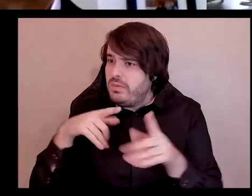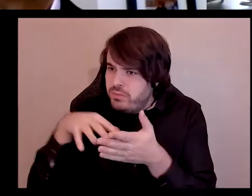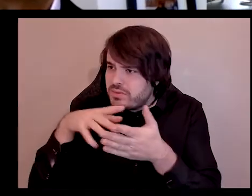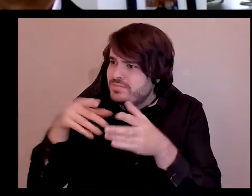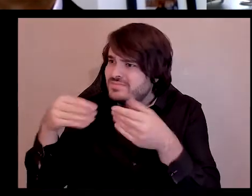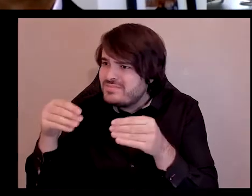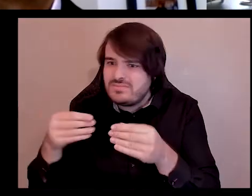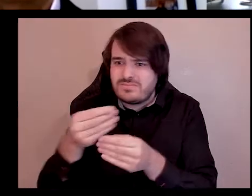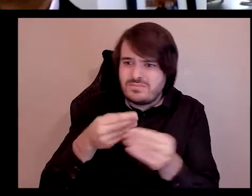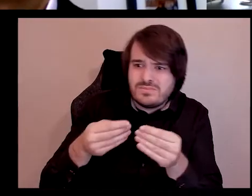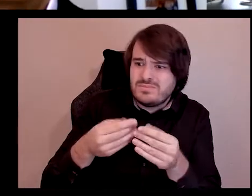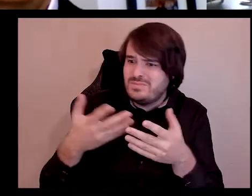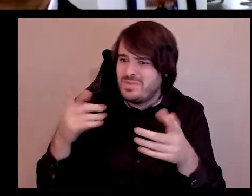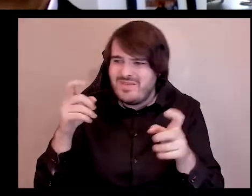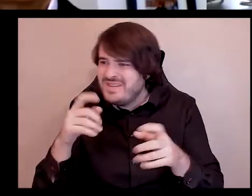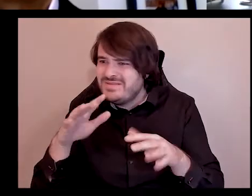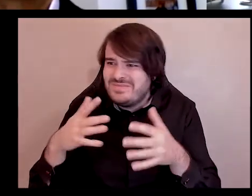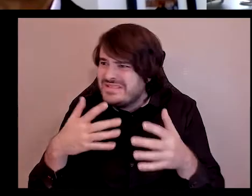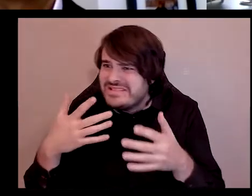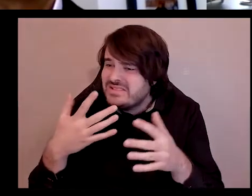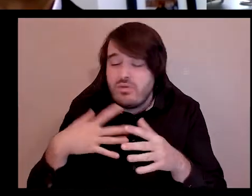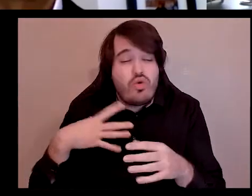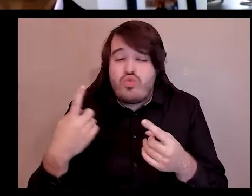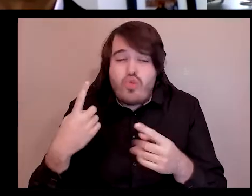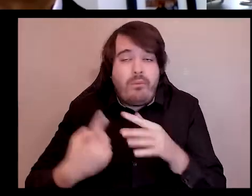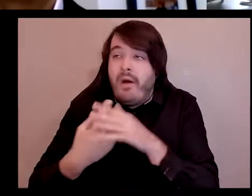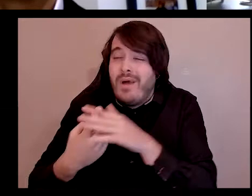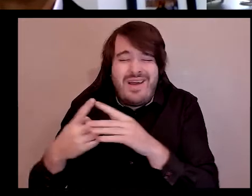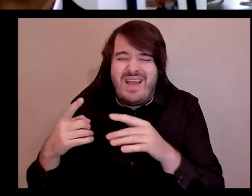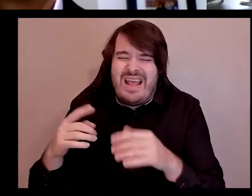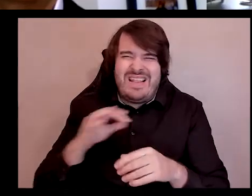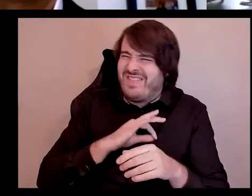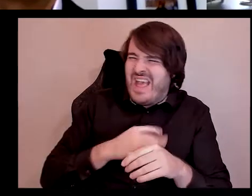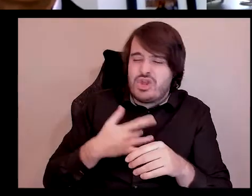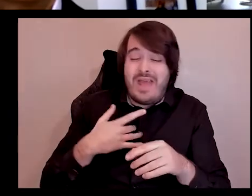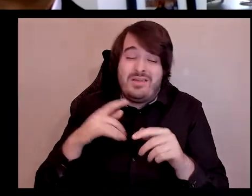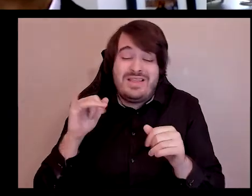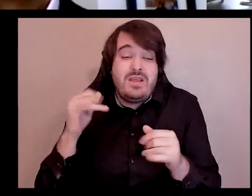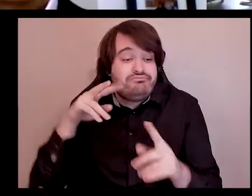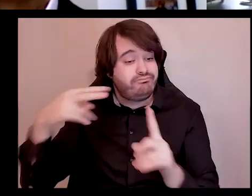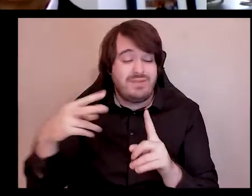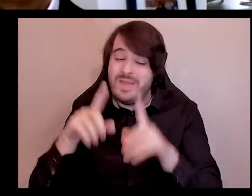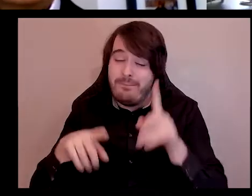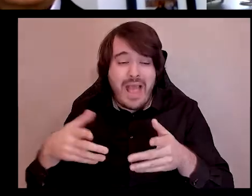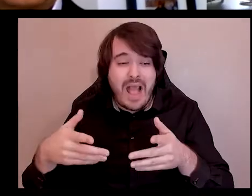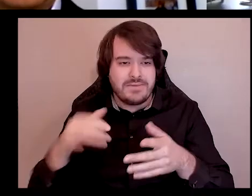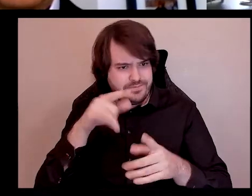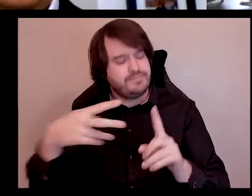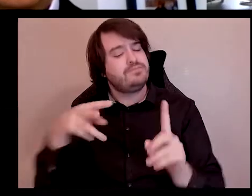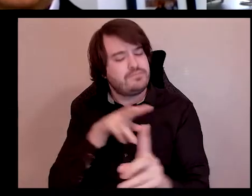marché, l'économie, ci et ça, ben, je vais en avoir le restant de mes jours parce qu'il y aura toujours quelque chose qui va être un inconvénient. Alors, si les